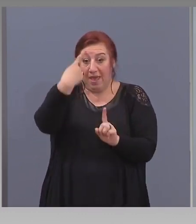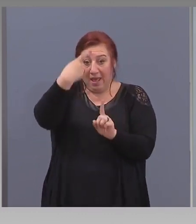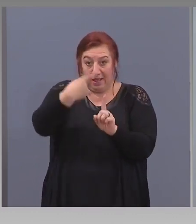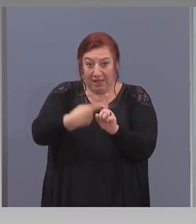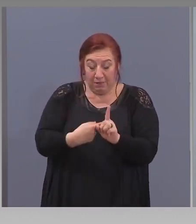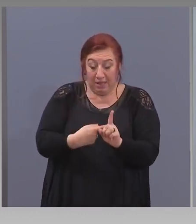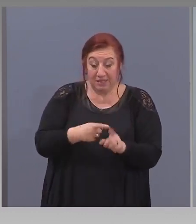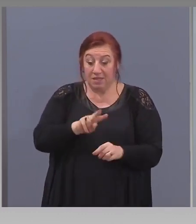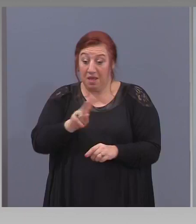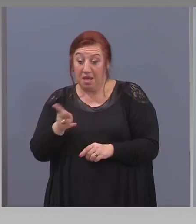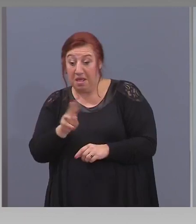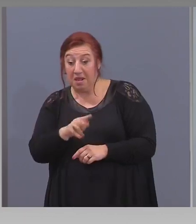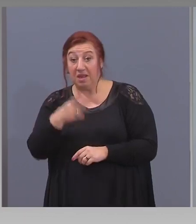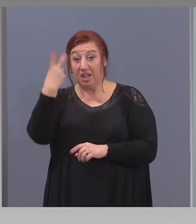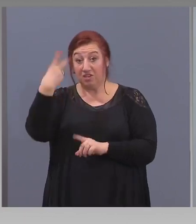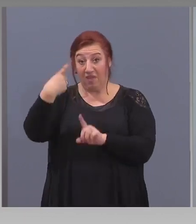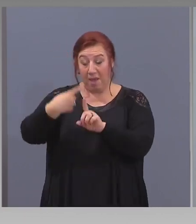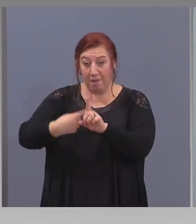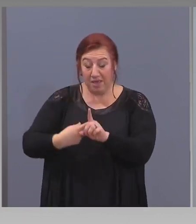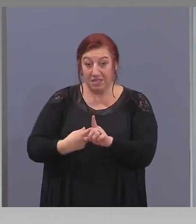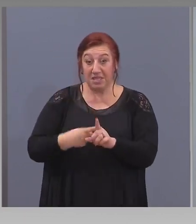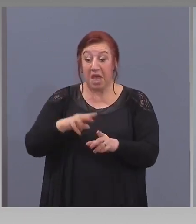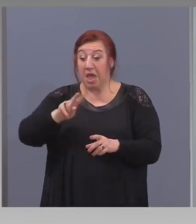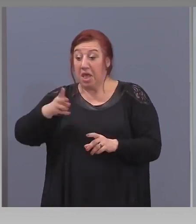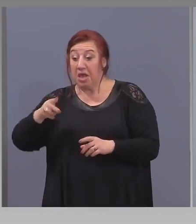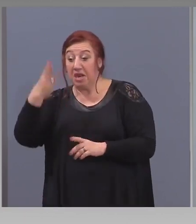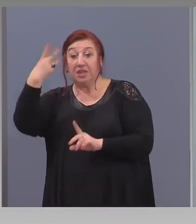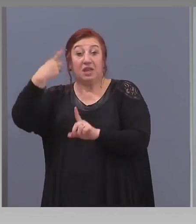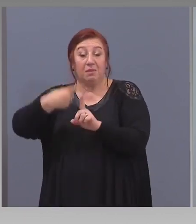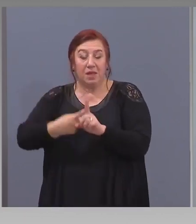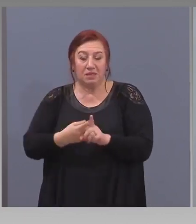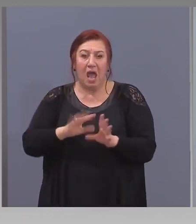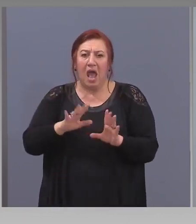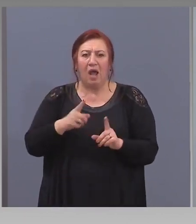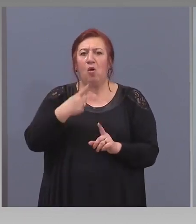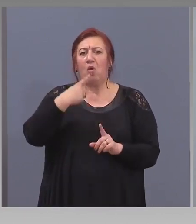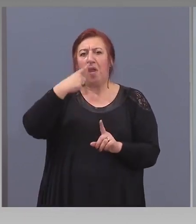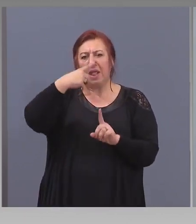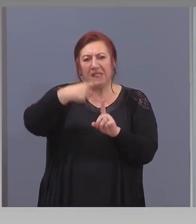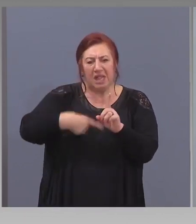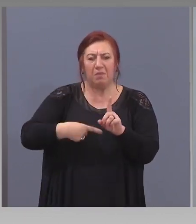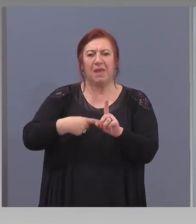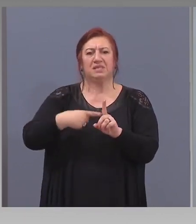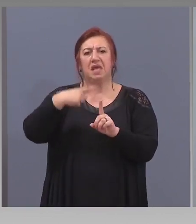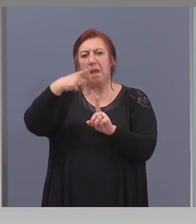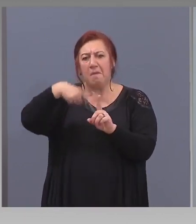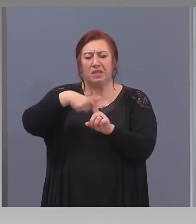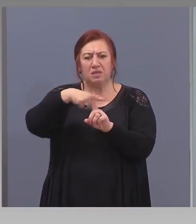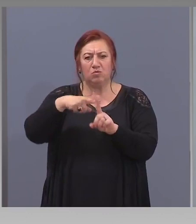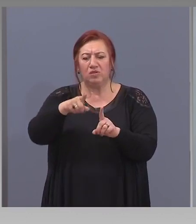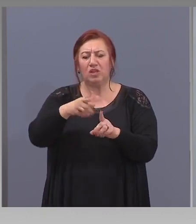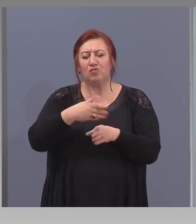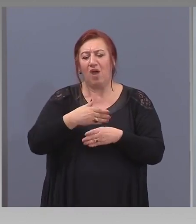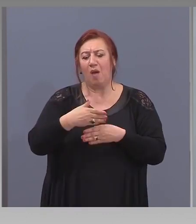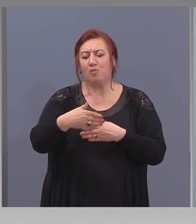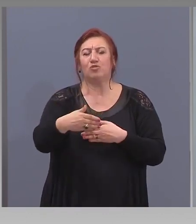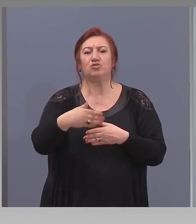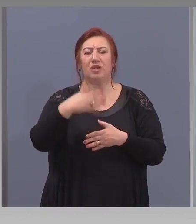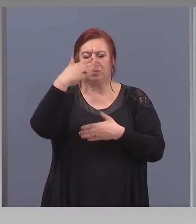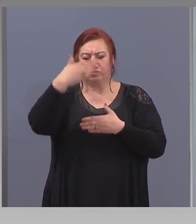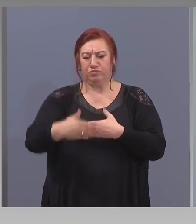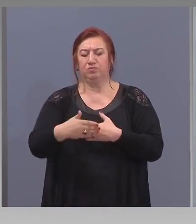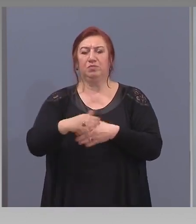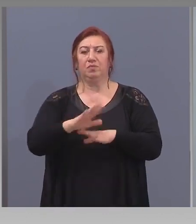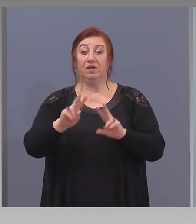ще, ако месец и половина трае тая гадост, тая коронавирус в света,